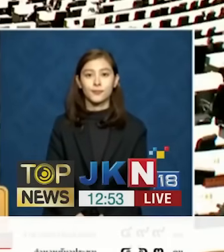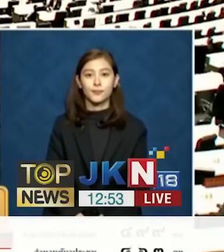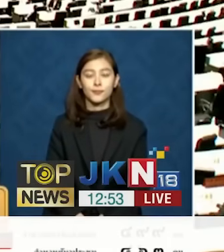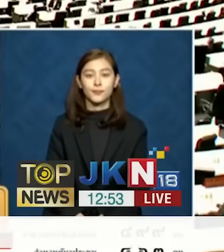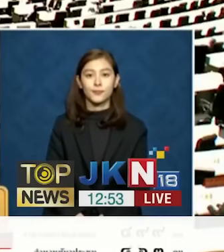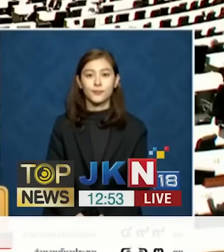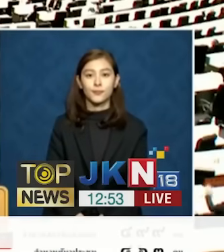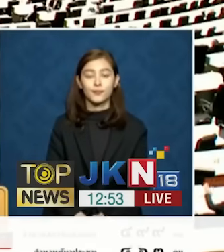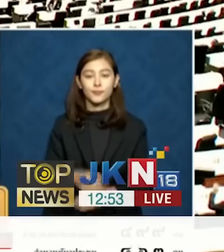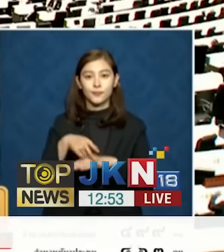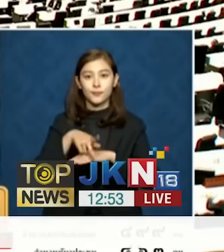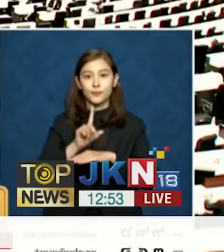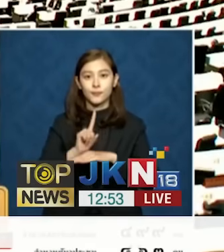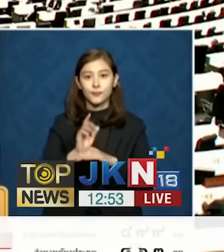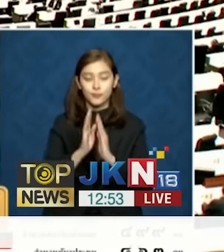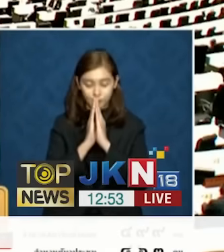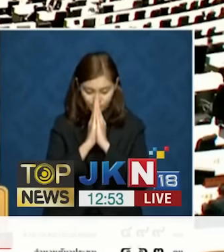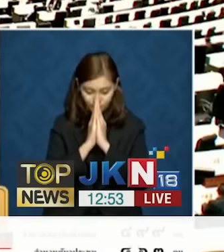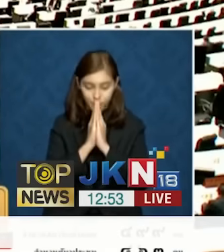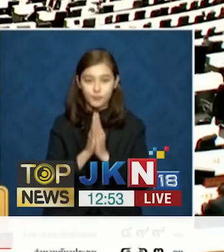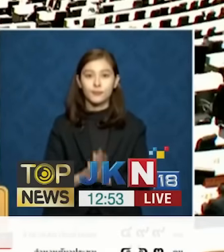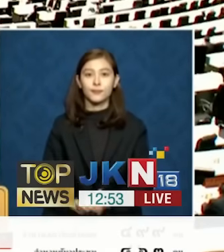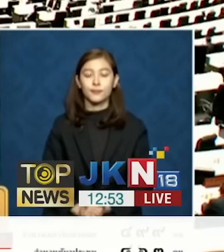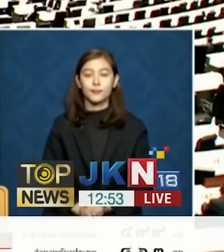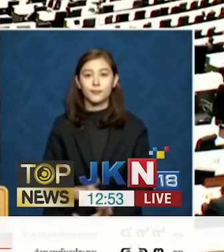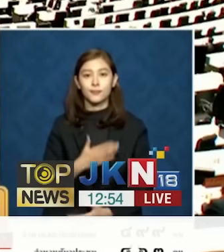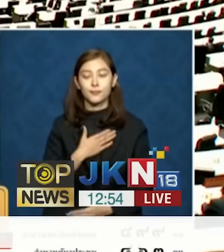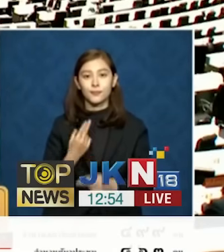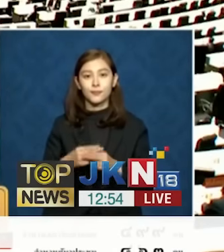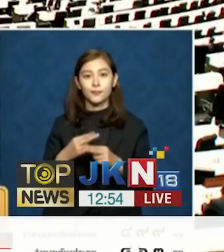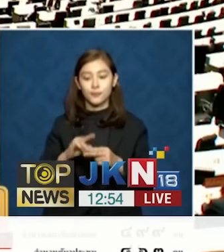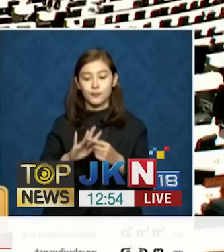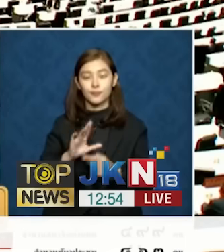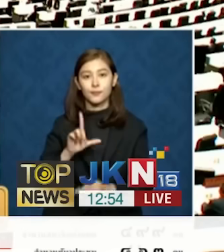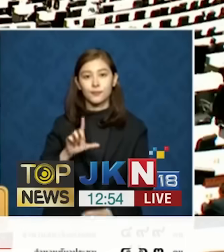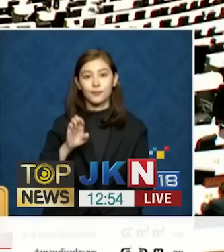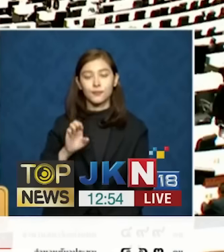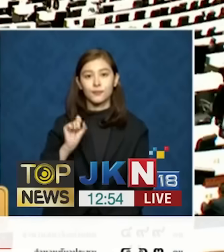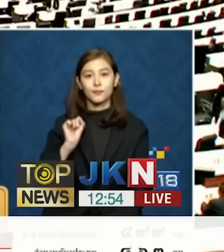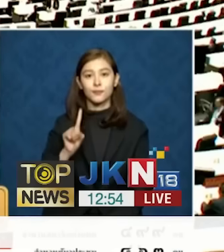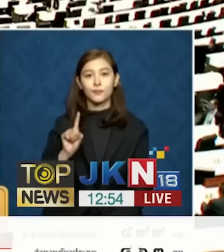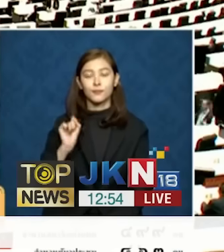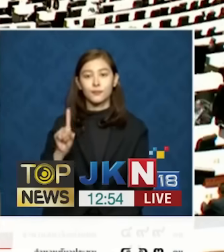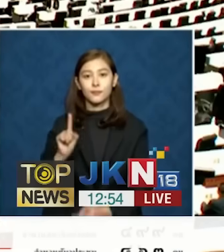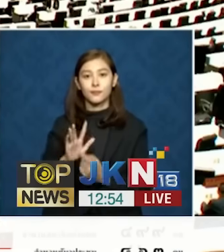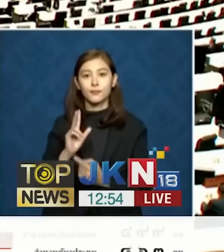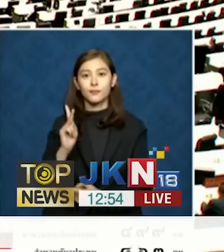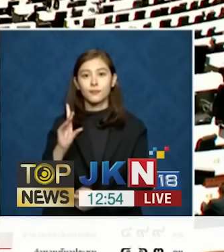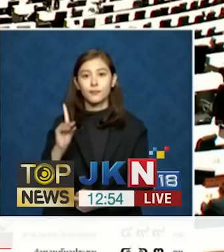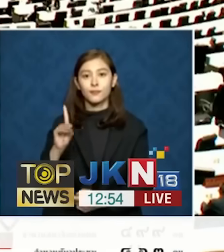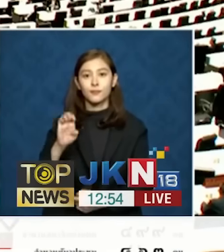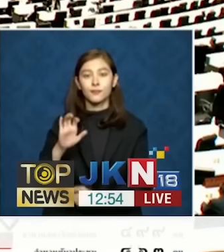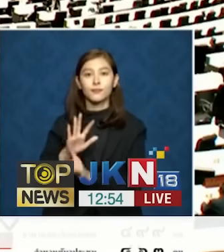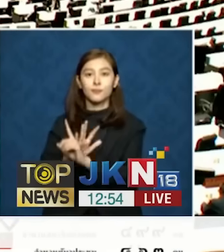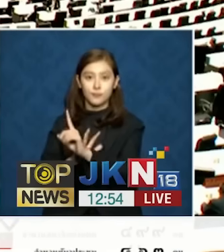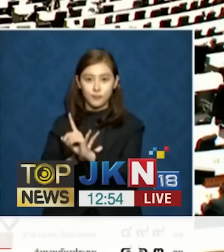ท่านประธานที่เคารพครับกับผมนายเลิศศักดิ์พัฒนาชัยกุลสมาชิกสภาผู้แทนราษฎรจังหวัดเล